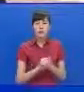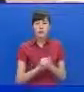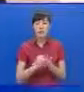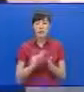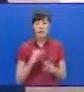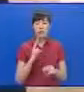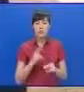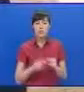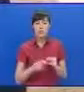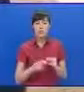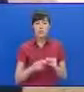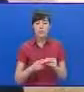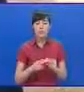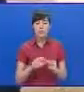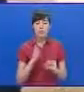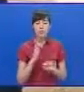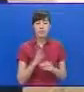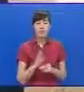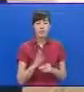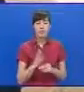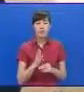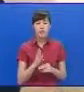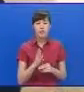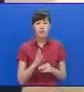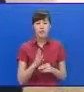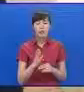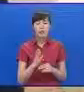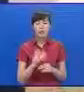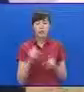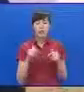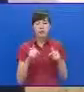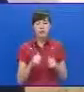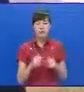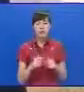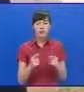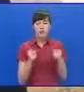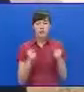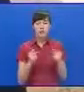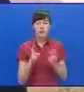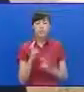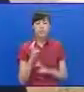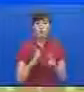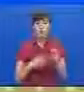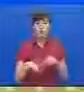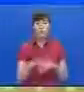жатырмыз. Құдай қаласа, келешекте осы жерде үлкен индустриалды зона болады.